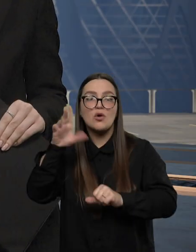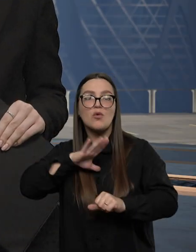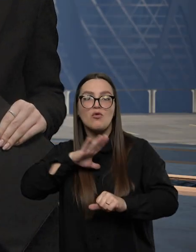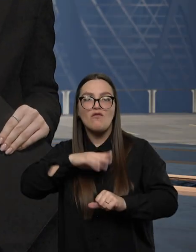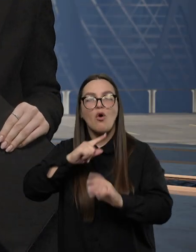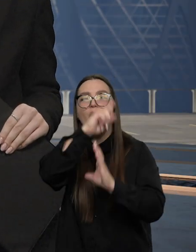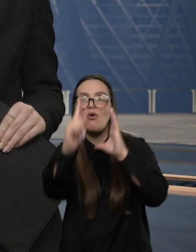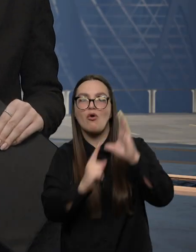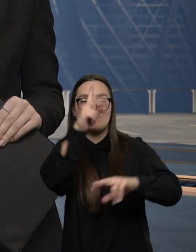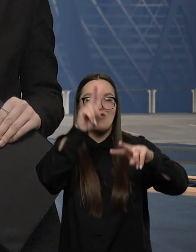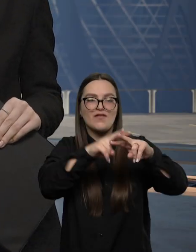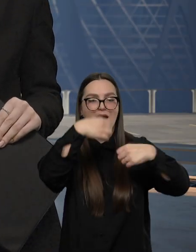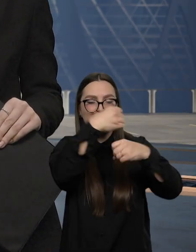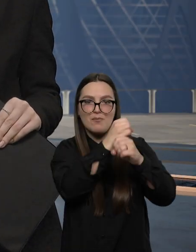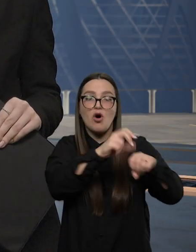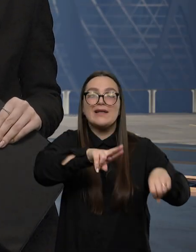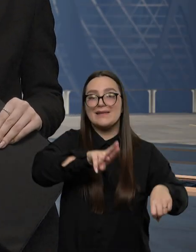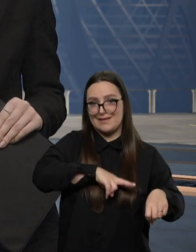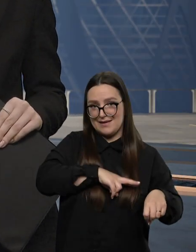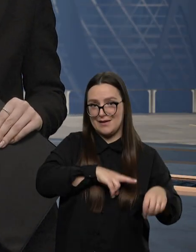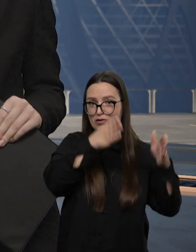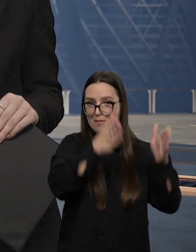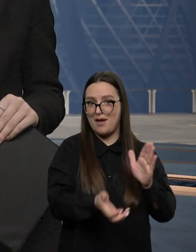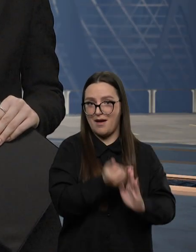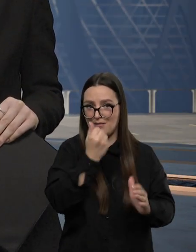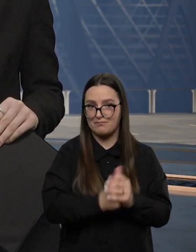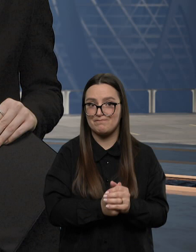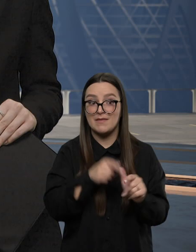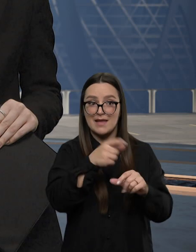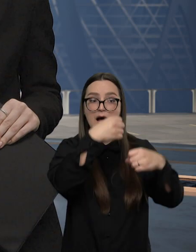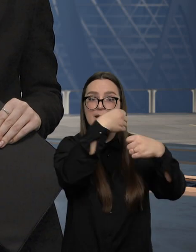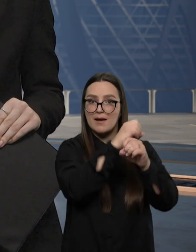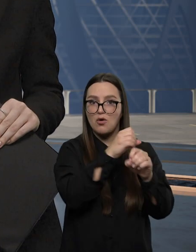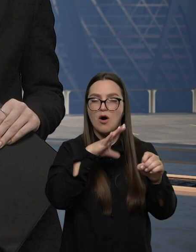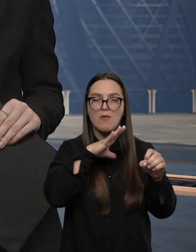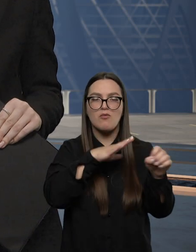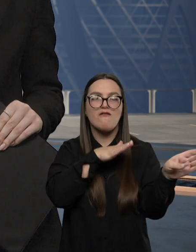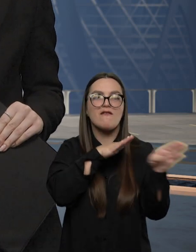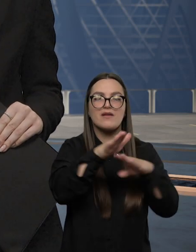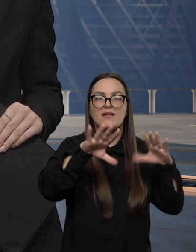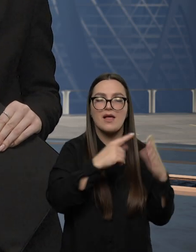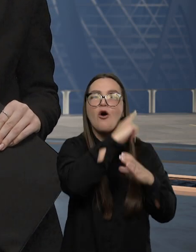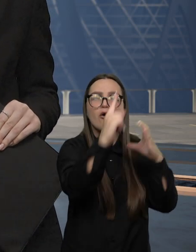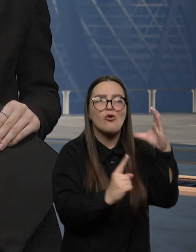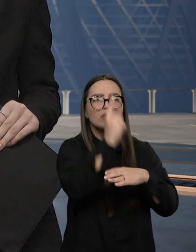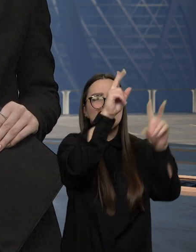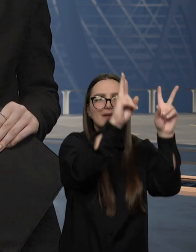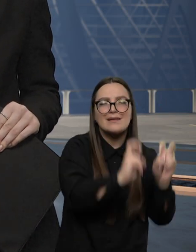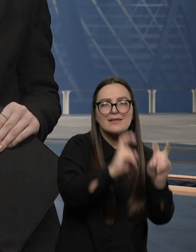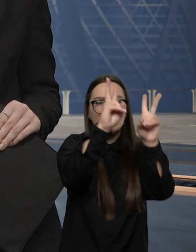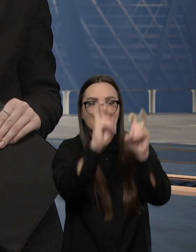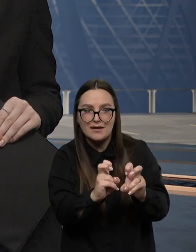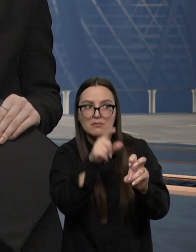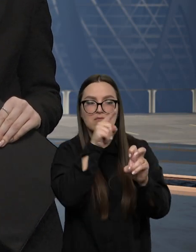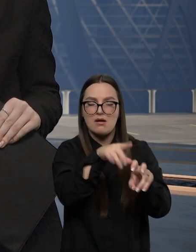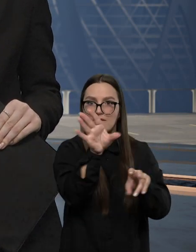buvo kosmoso fizikos laboratorijos direktorius. Jam vadovaujant, laboratorijoje atlikti kosminės erdvės tyrimai greitai